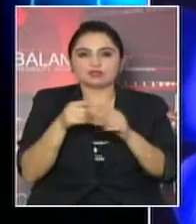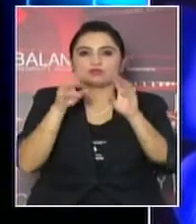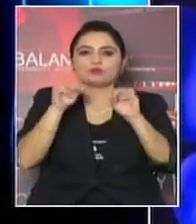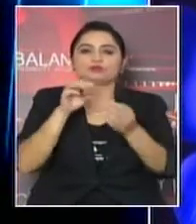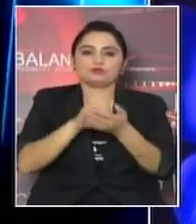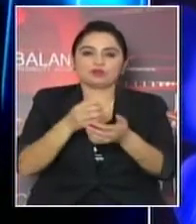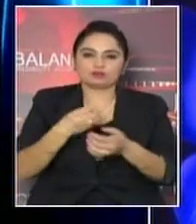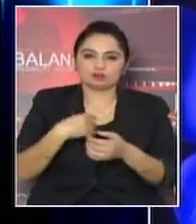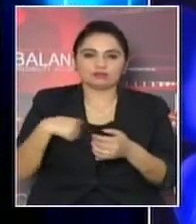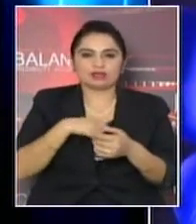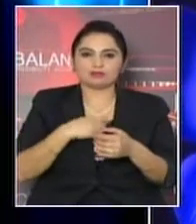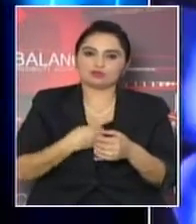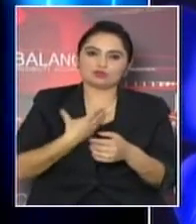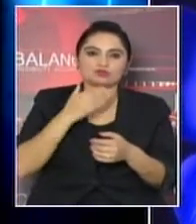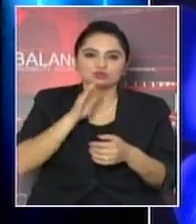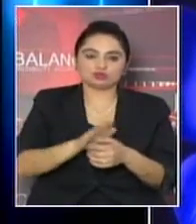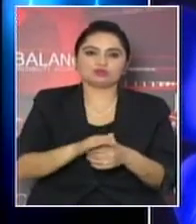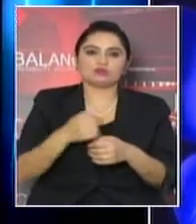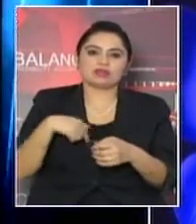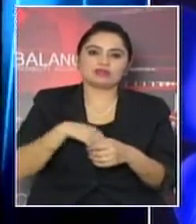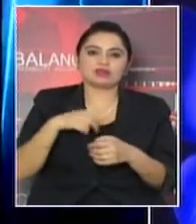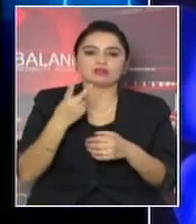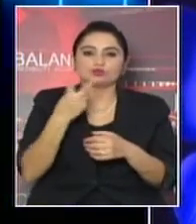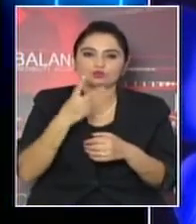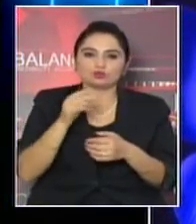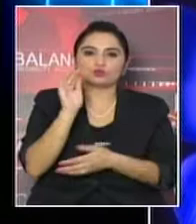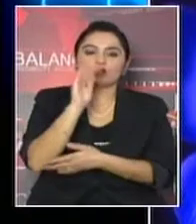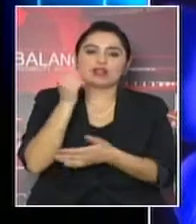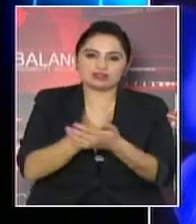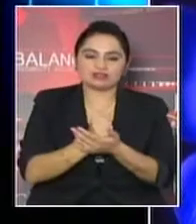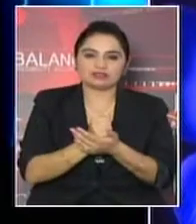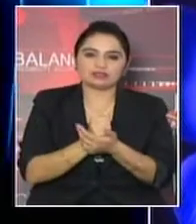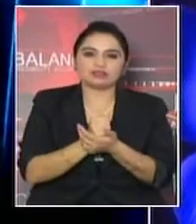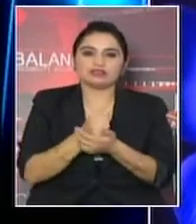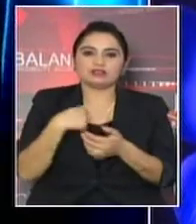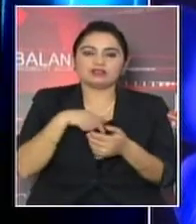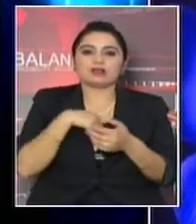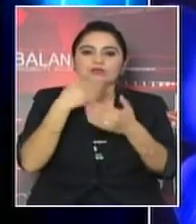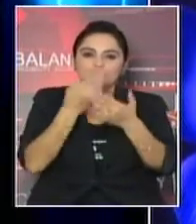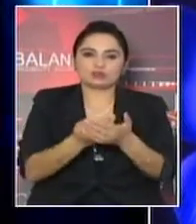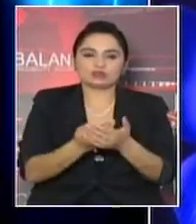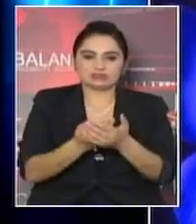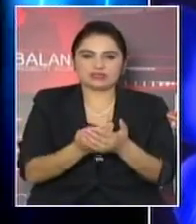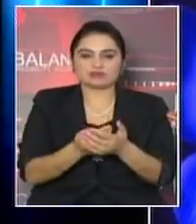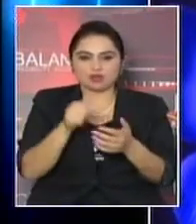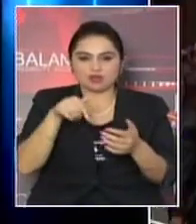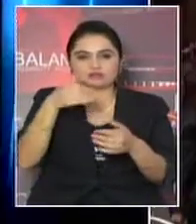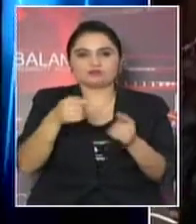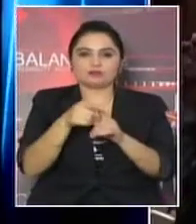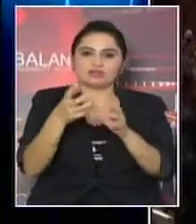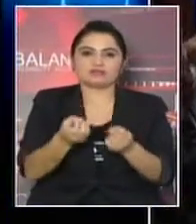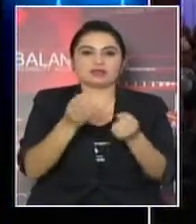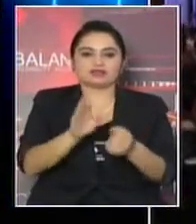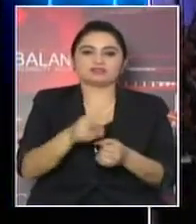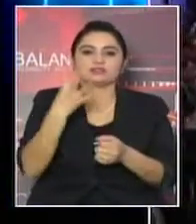हाम्रो दोहोरो नागरिकता अथवा निरन्तरताको हाम्रो एजेन्डा अझै पनि रहनेछ।